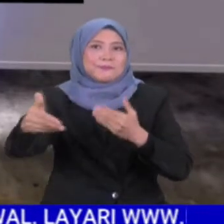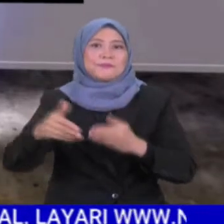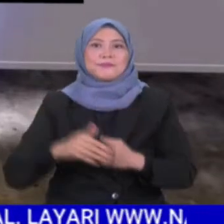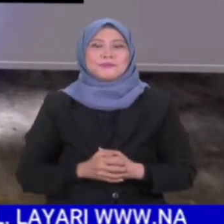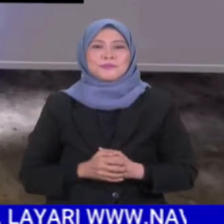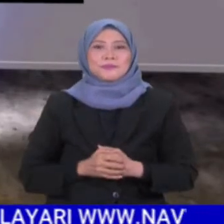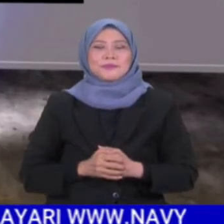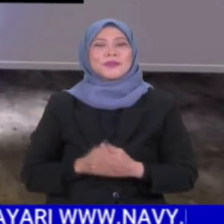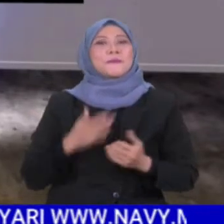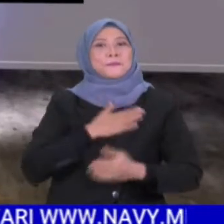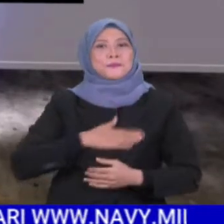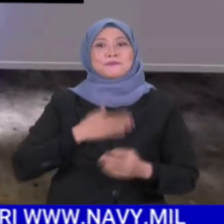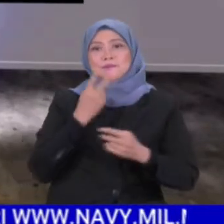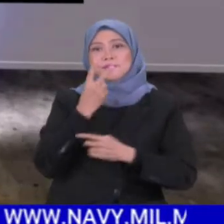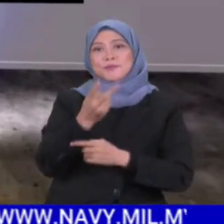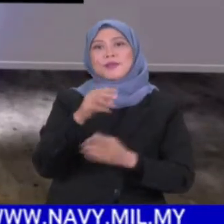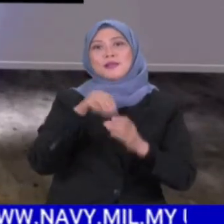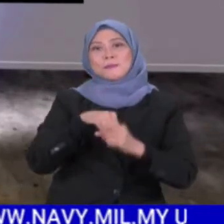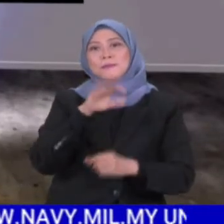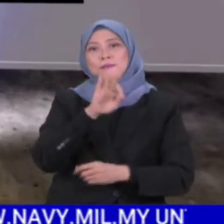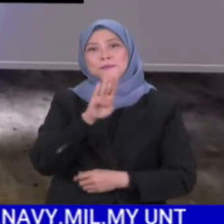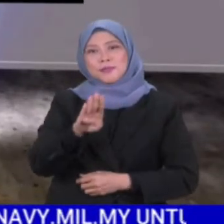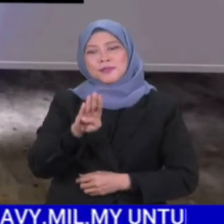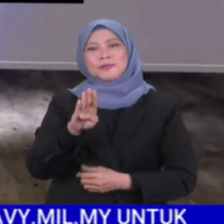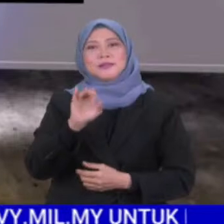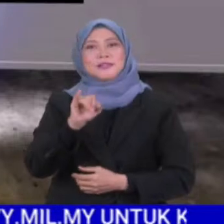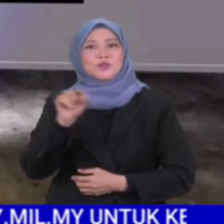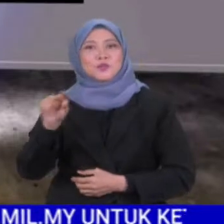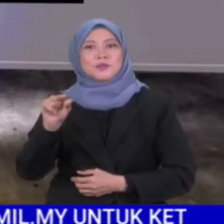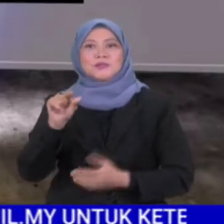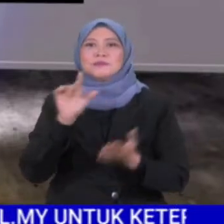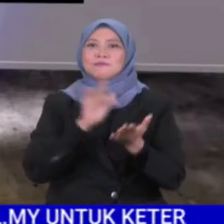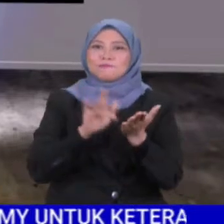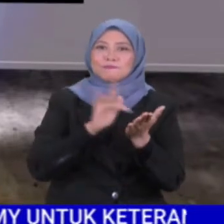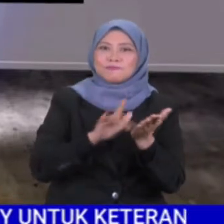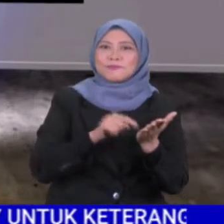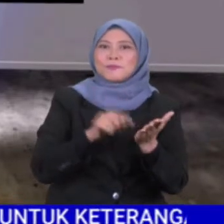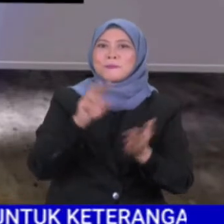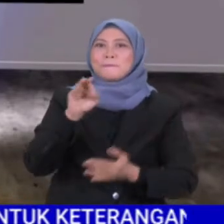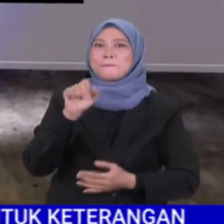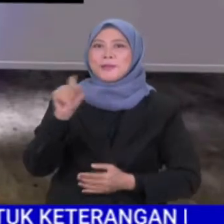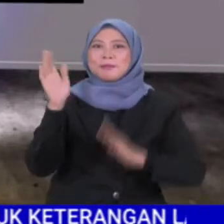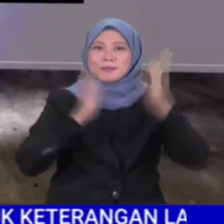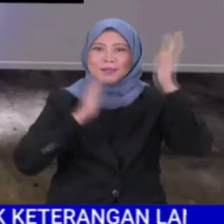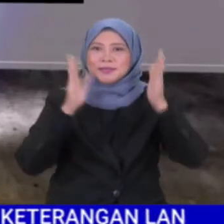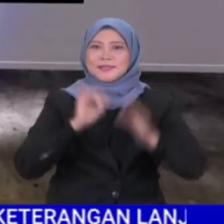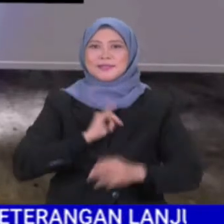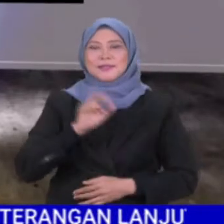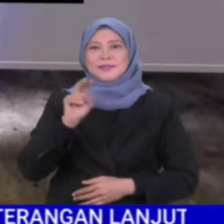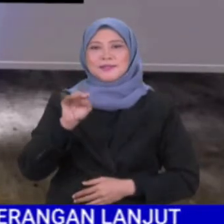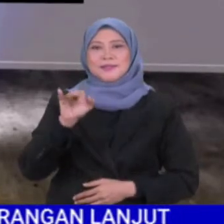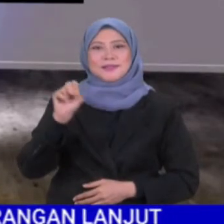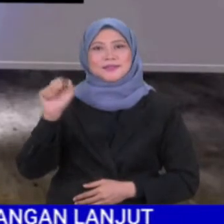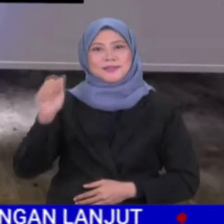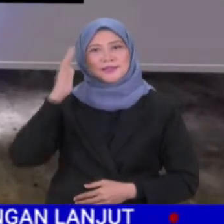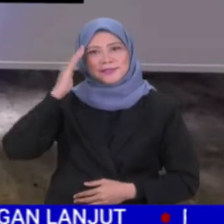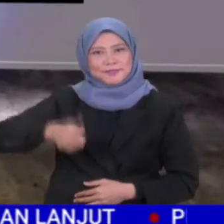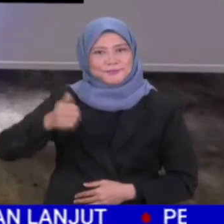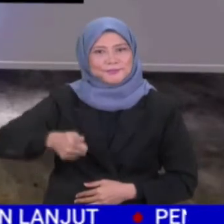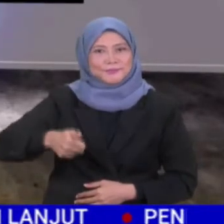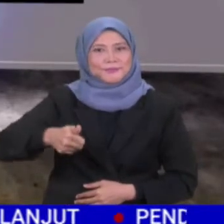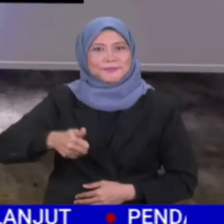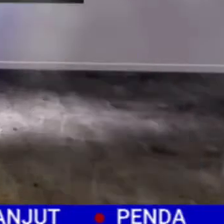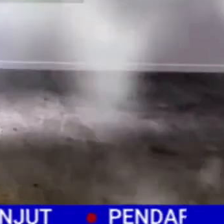lupa ikuti kami di laman Facebook, Instagram, Twitter dan juga YouTube Met Malaysia. Saya Khairatunnisa Syamsuddin. Assalamualaikum.